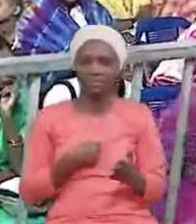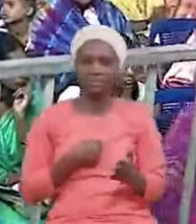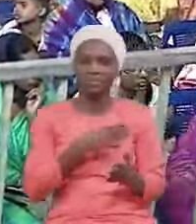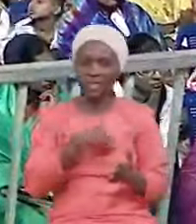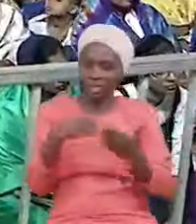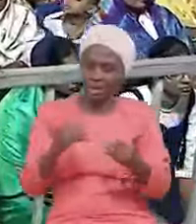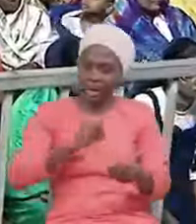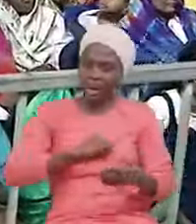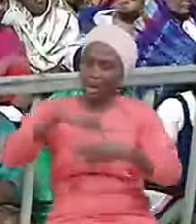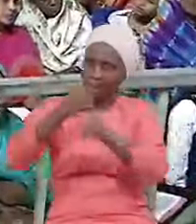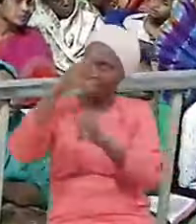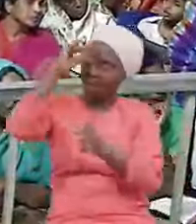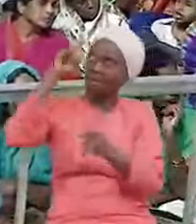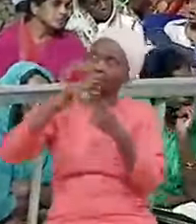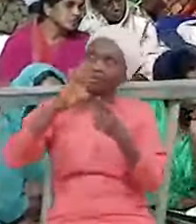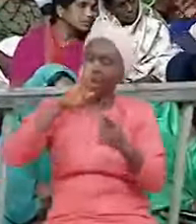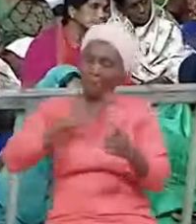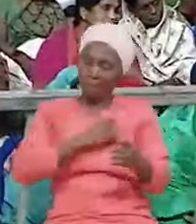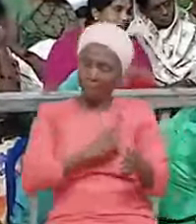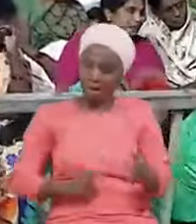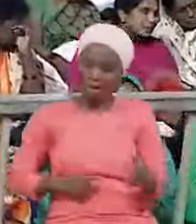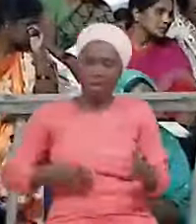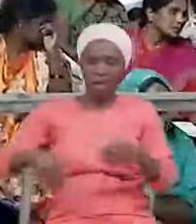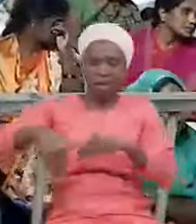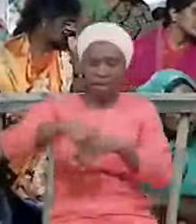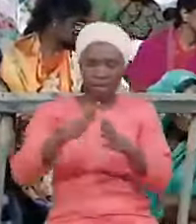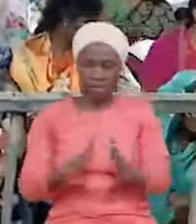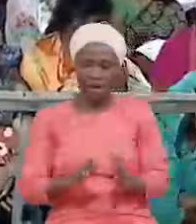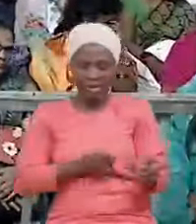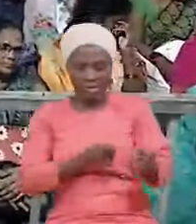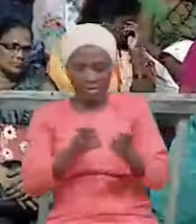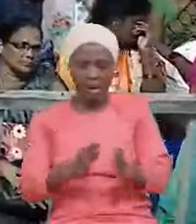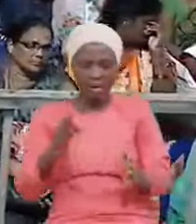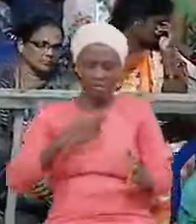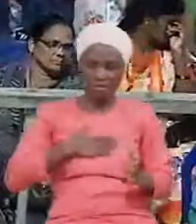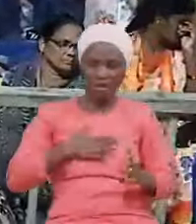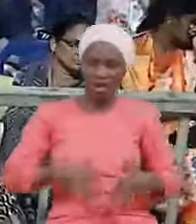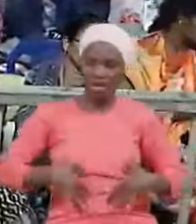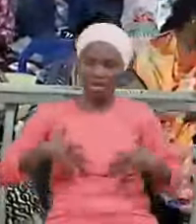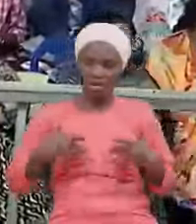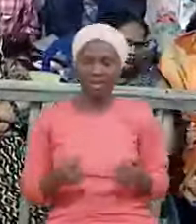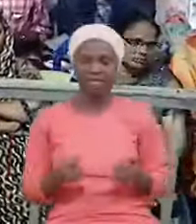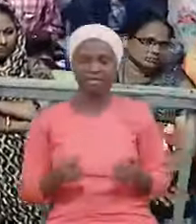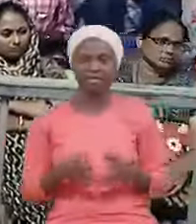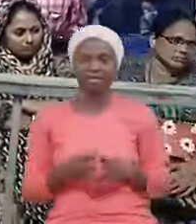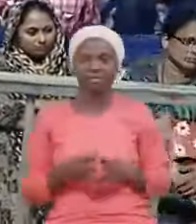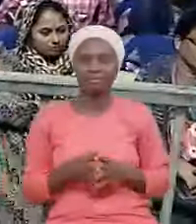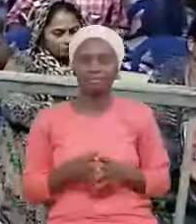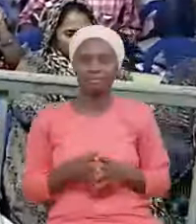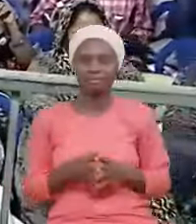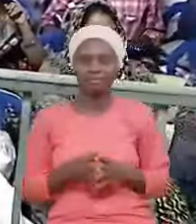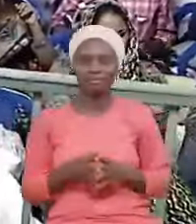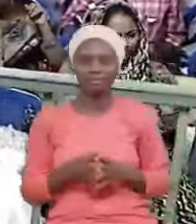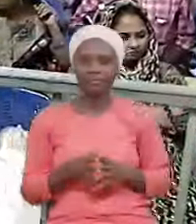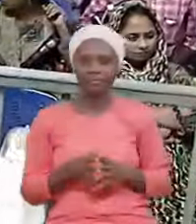him the Lord and the master, the control, the director of my life. ఇప్పుడు ఆయనను నా జీవితానికి ప్రభువుగా